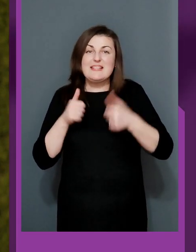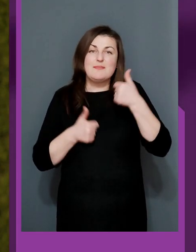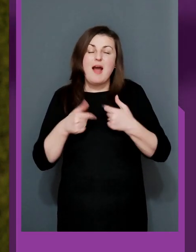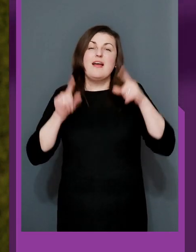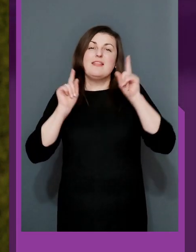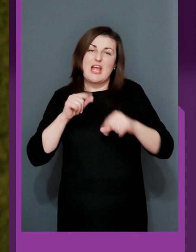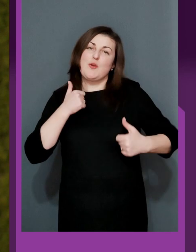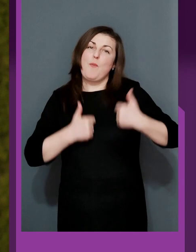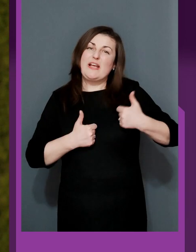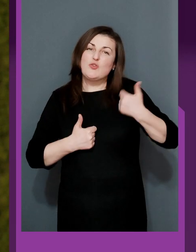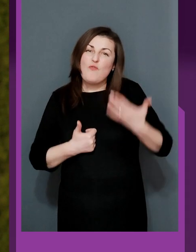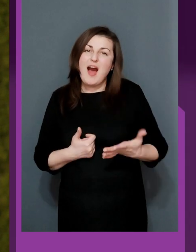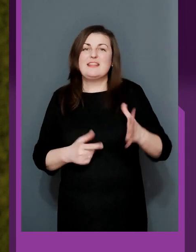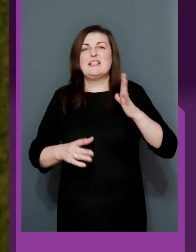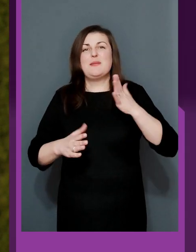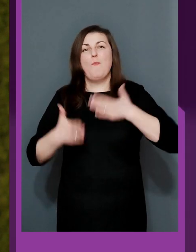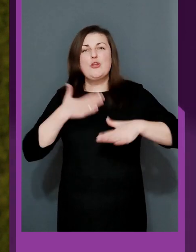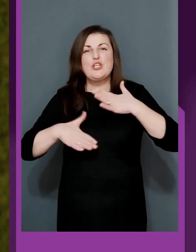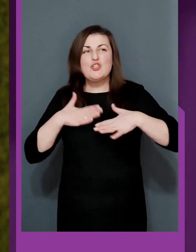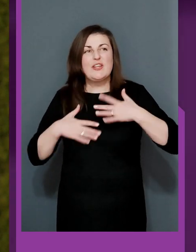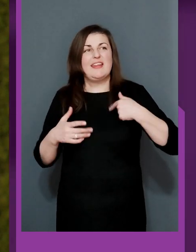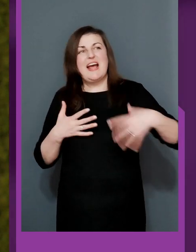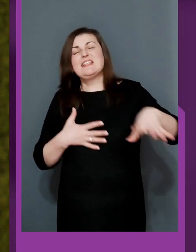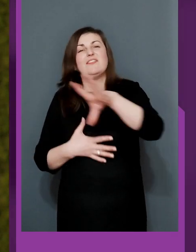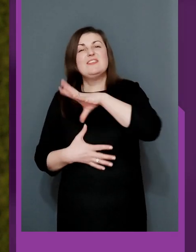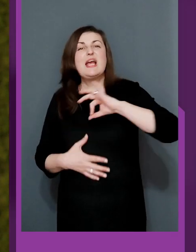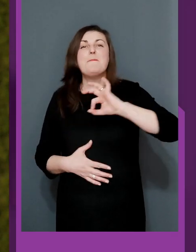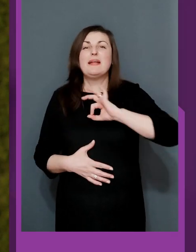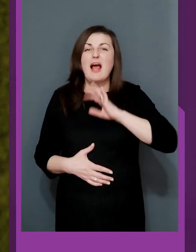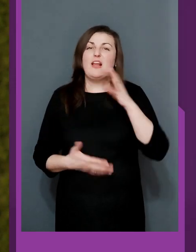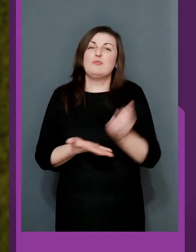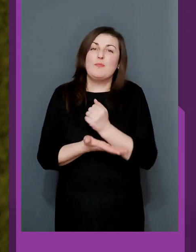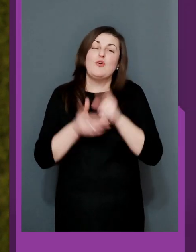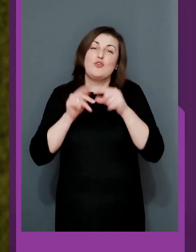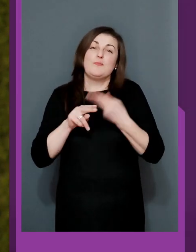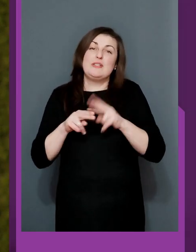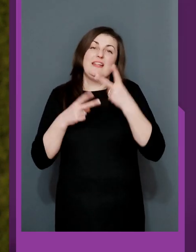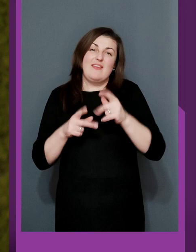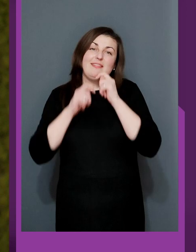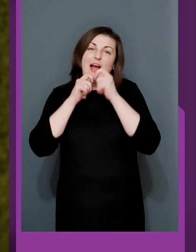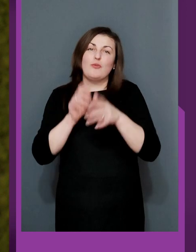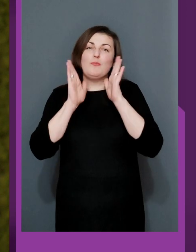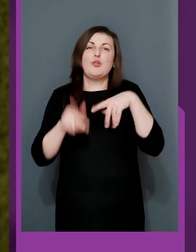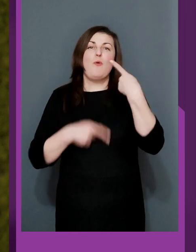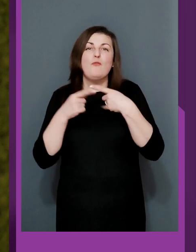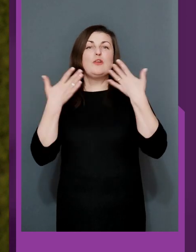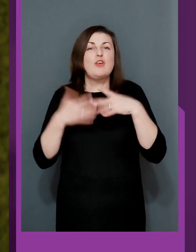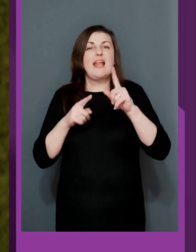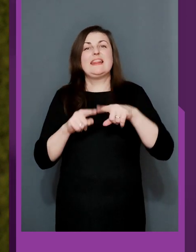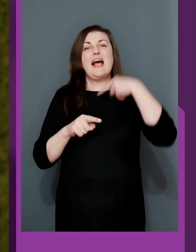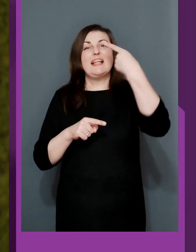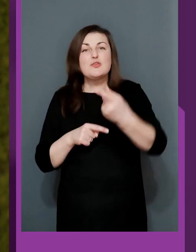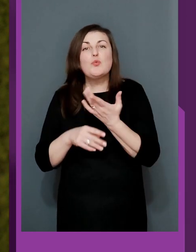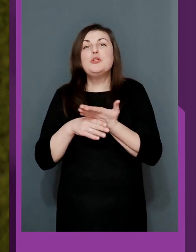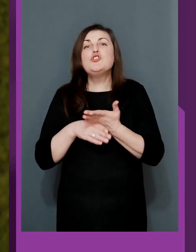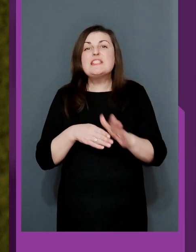змагань теж похизуватися і потішити нас всіх медалями здобутками тож про Ці дві нагороди будемо говорити вже в